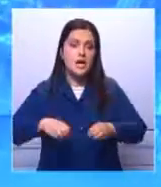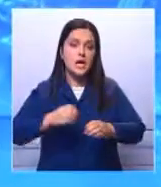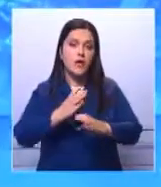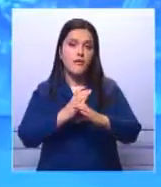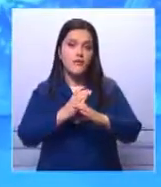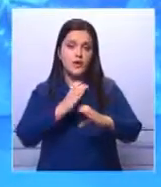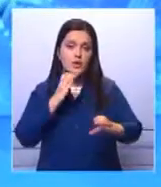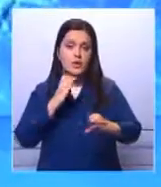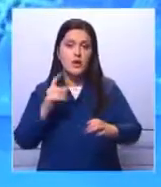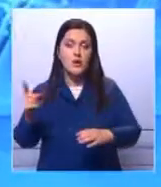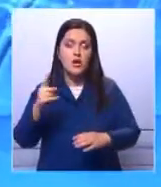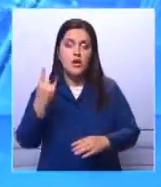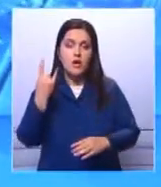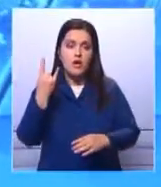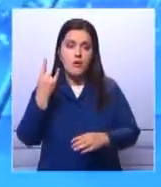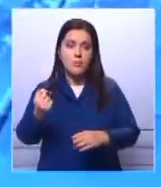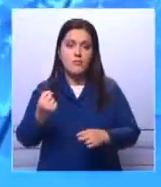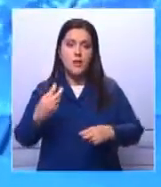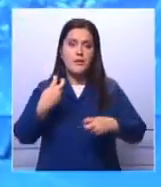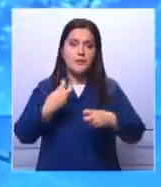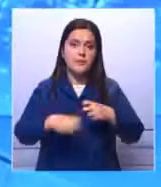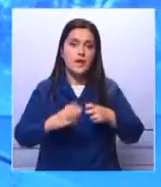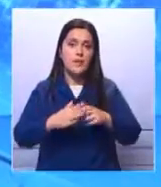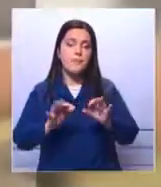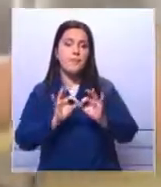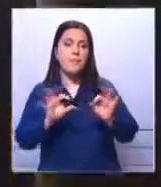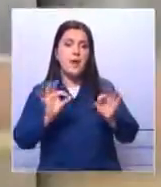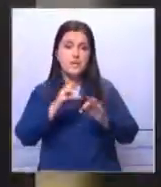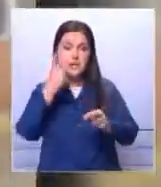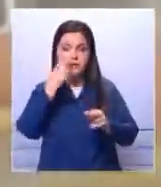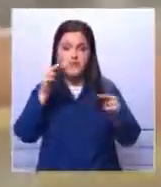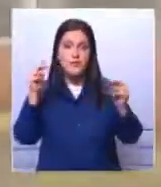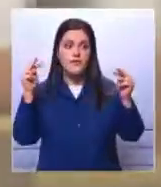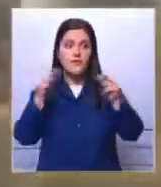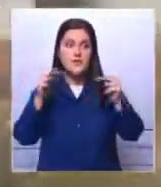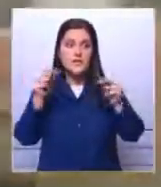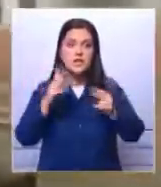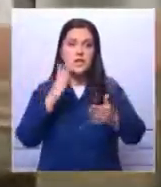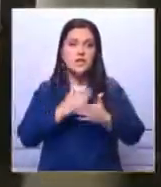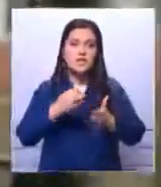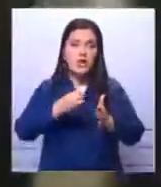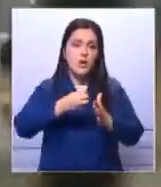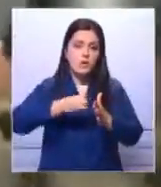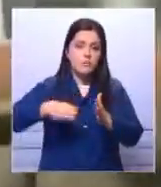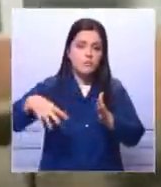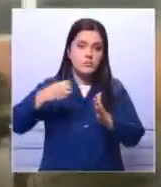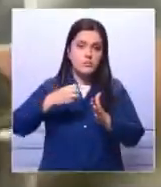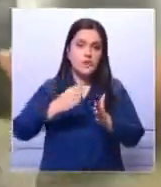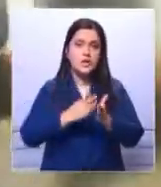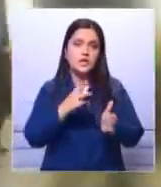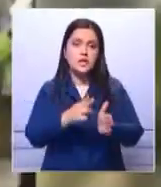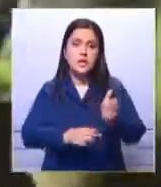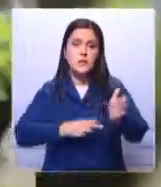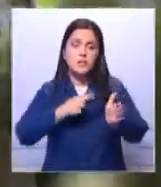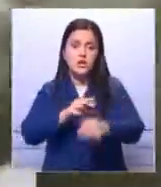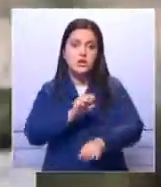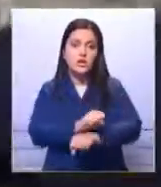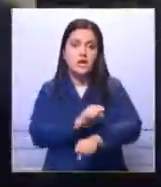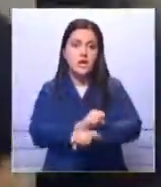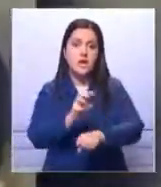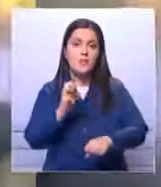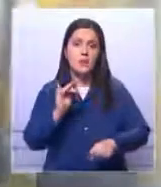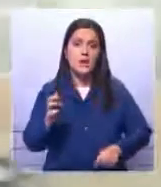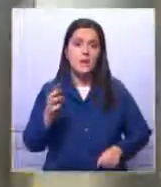из дымящихся вагонов, пассажирам пришлось разбивать окна. По словам очевидцев, задымление произошло в поезде, который отходил со